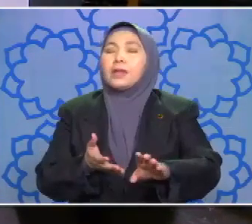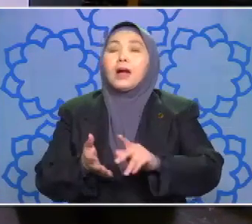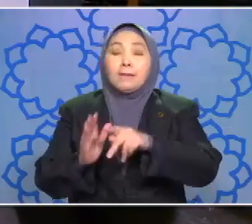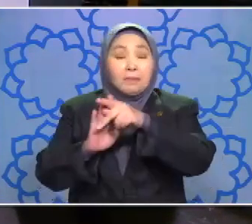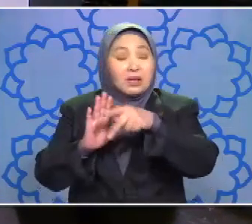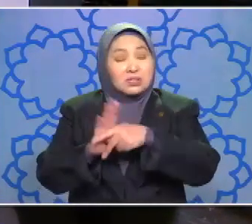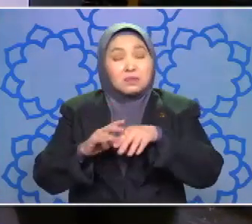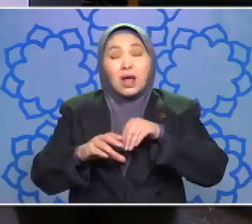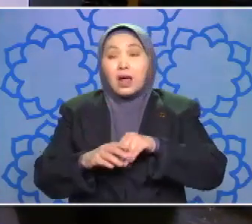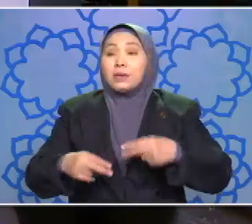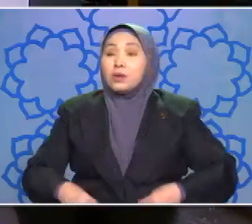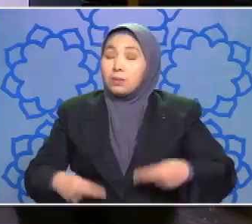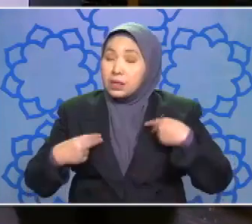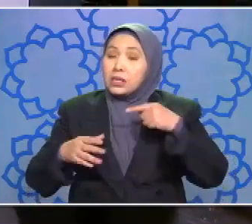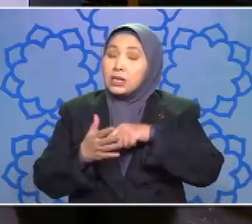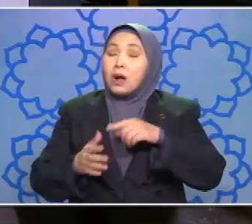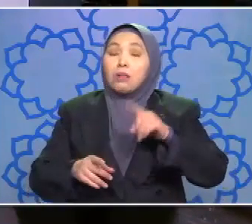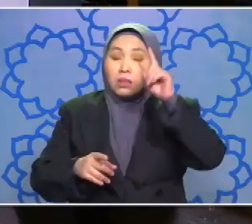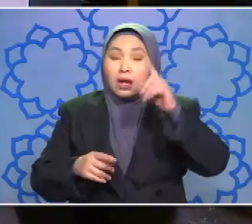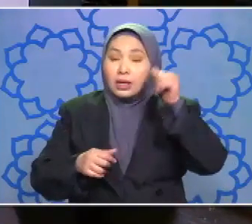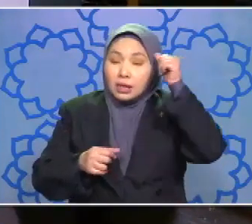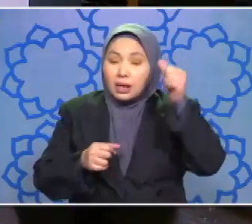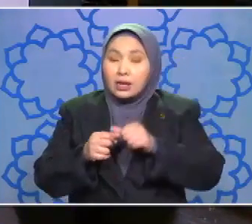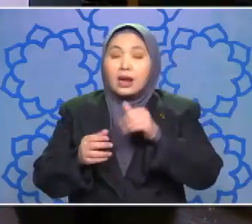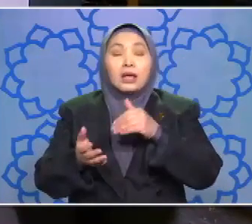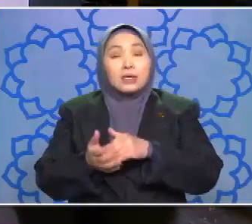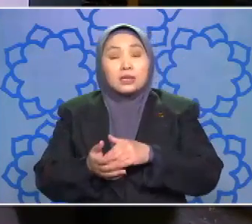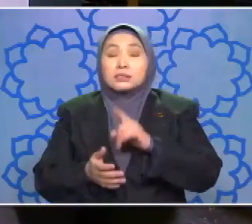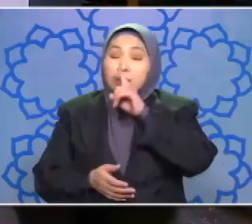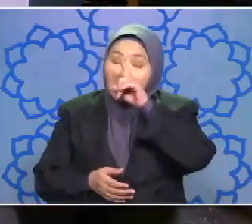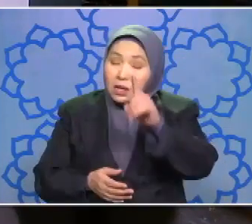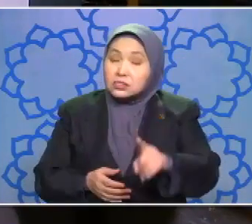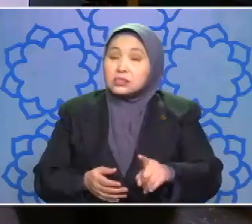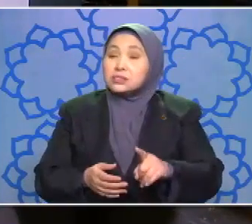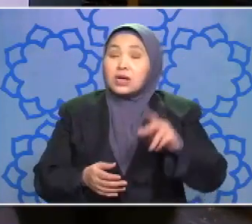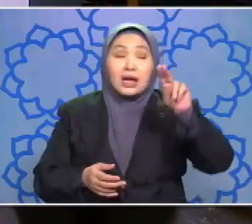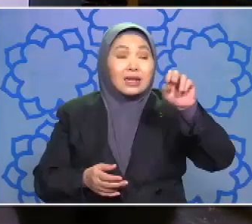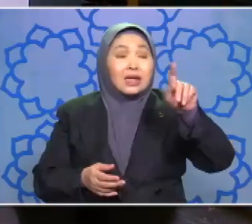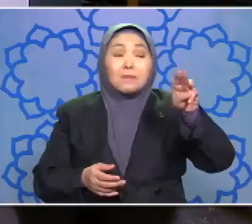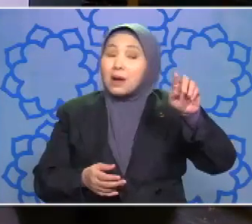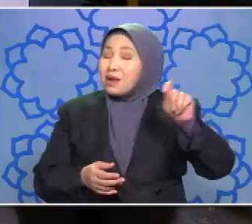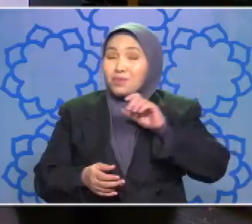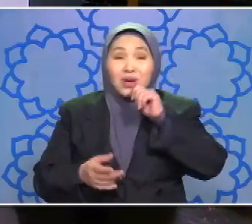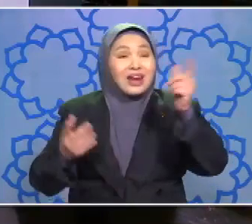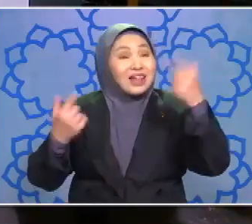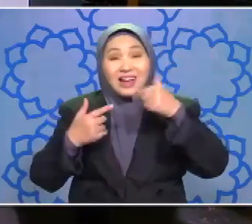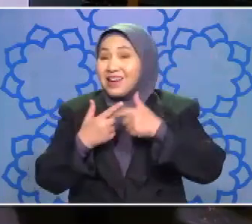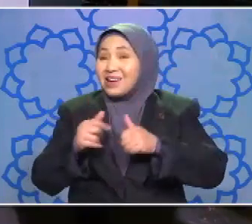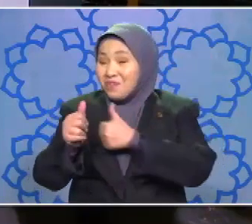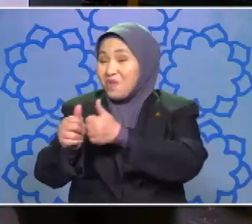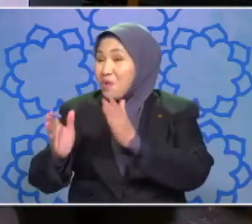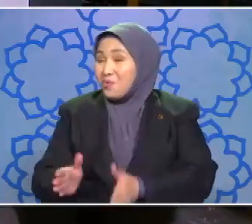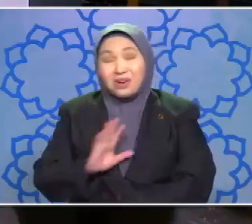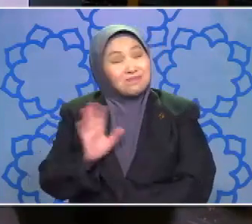kehidupan. Jadi ini Allah ingatkan sekali lagi bahawa sebenarnya nikmat bukan datang daripada follower. Datang daripada siapa?